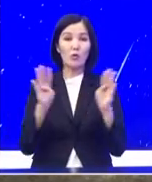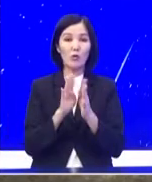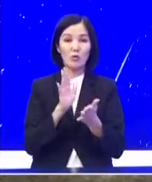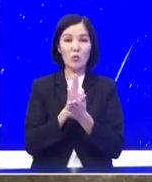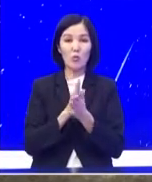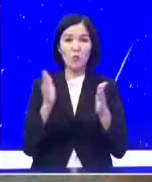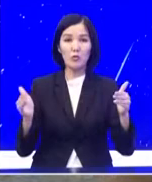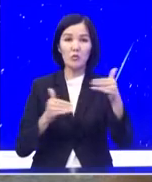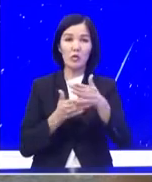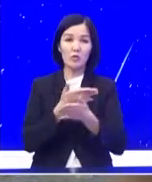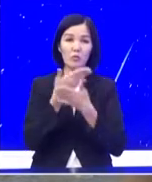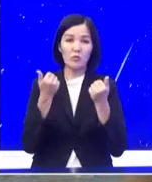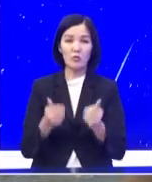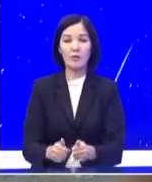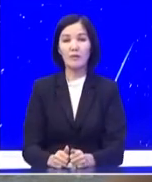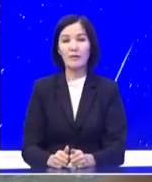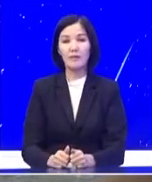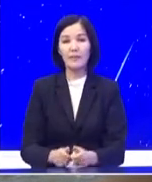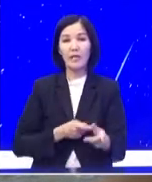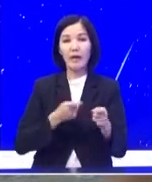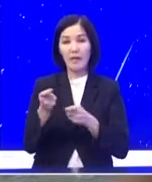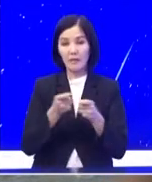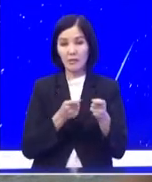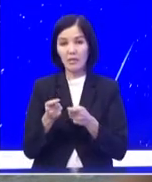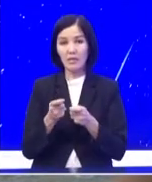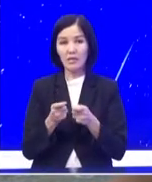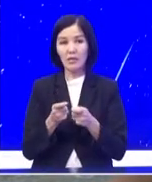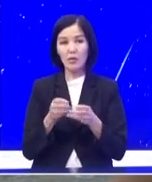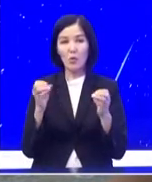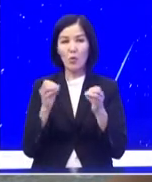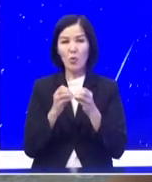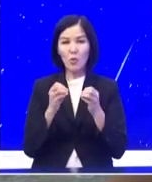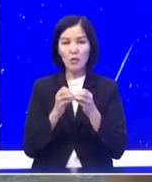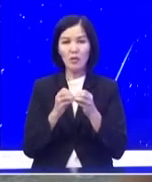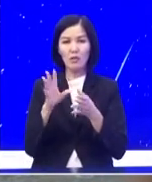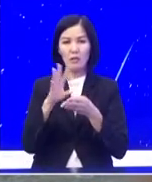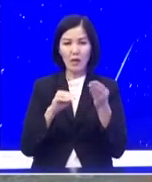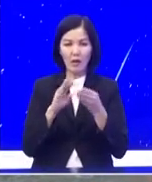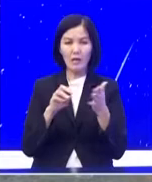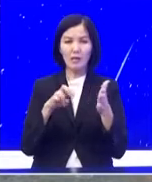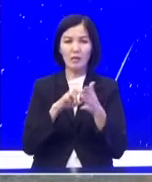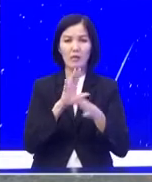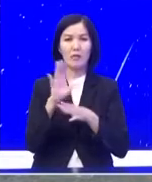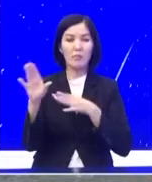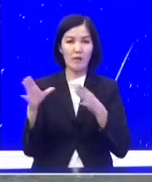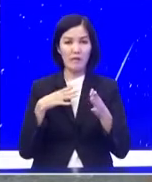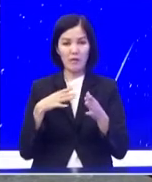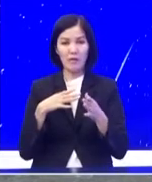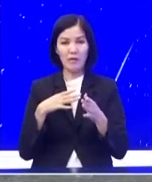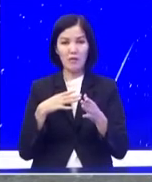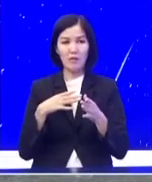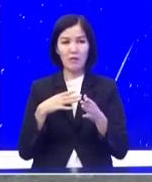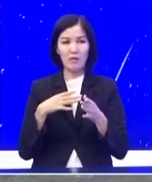жоқ дейді. Жаңағы әкімшілікке жоқ дегенде бір 10 шақты хат жаздық. Біріншіден